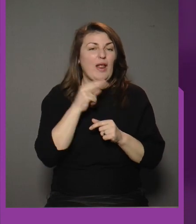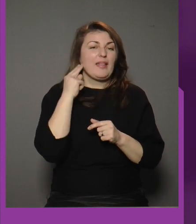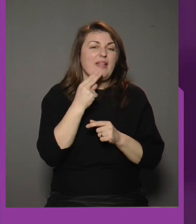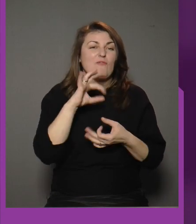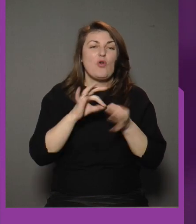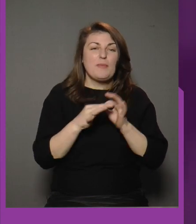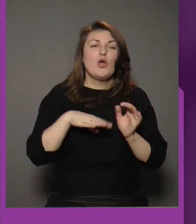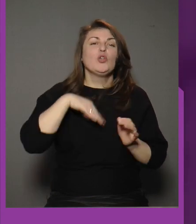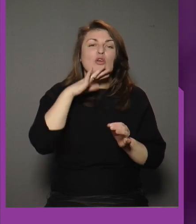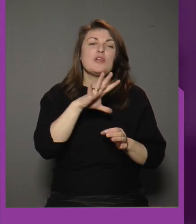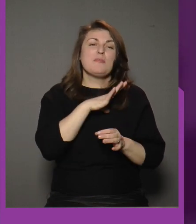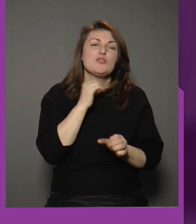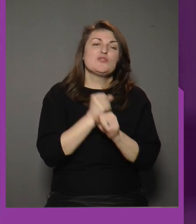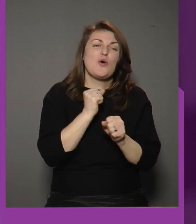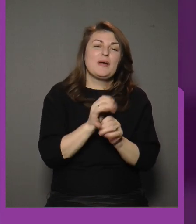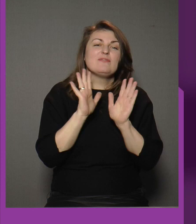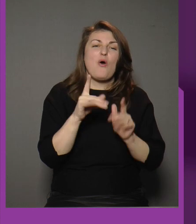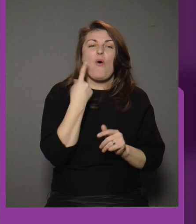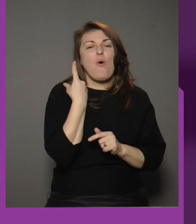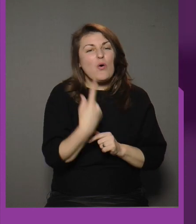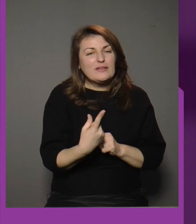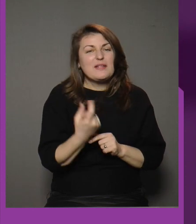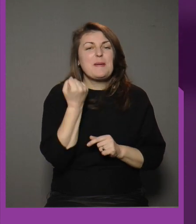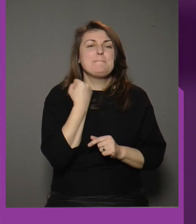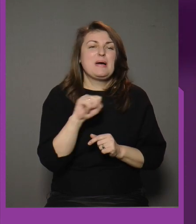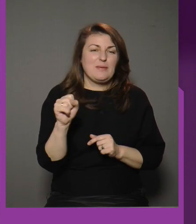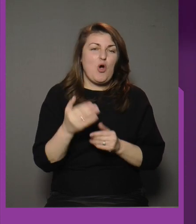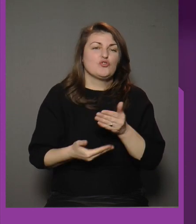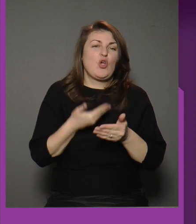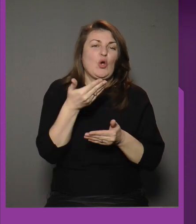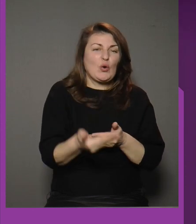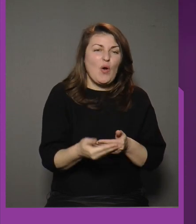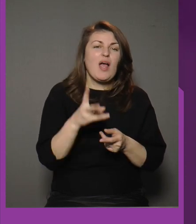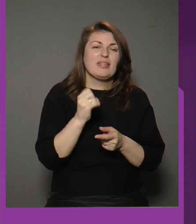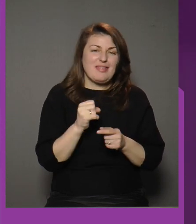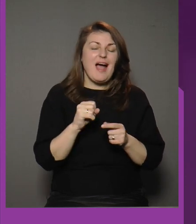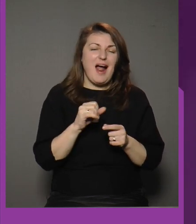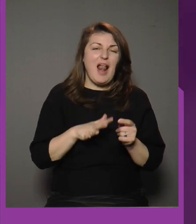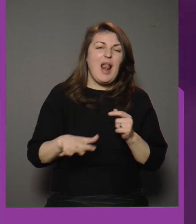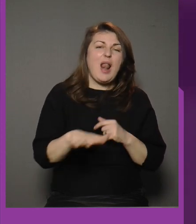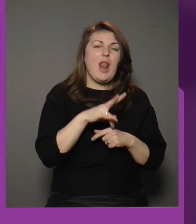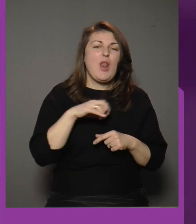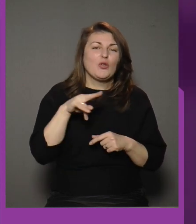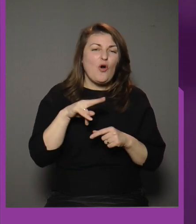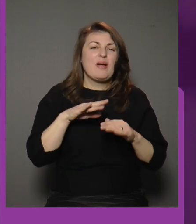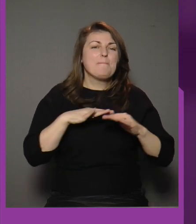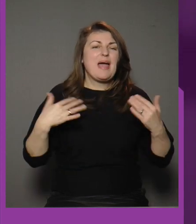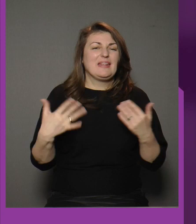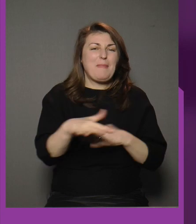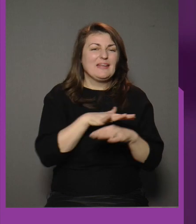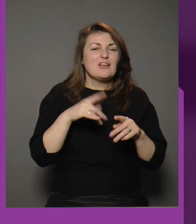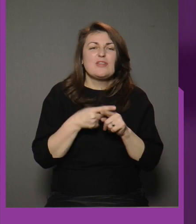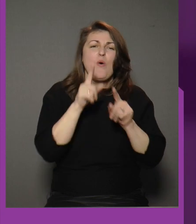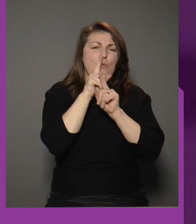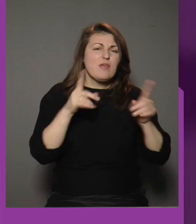дефлімпійцям достатньо було зробити всього лише один переможний крок на льодовий майданчик. Це унікальна та